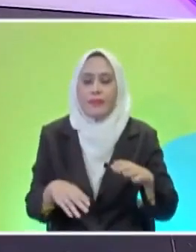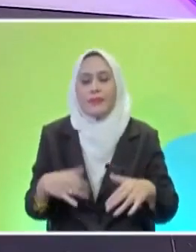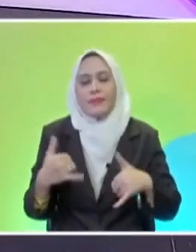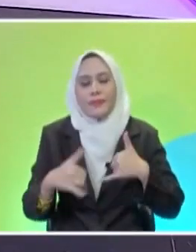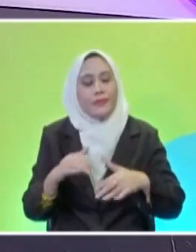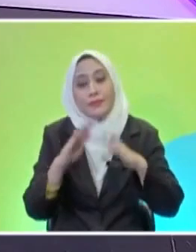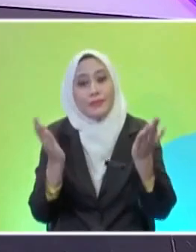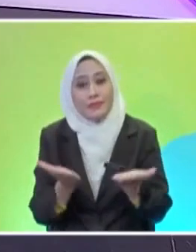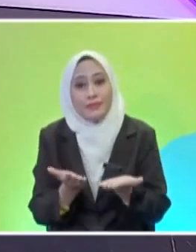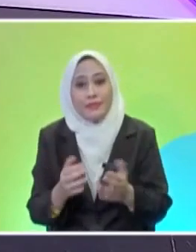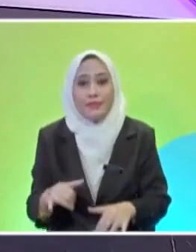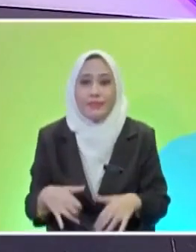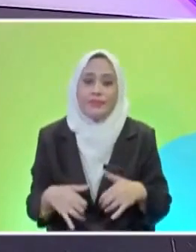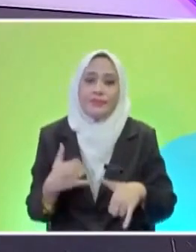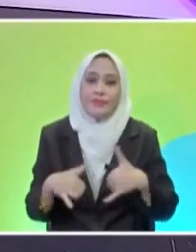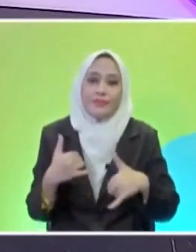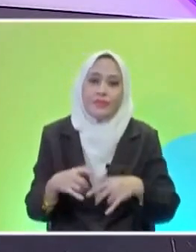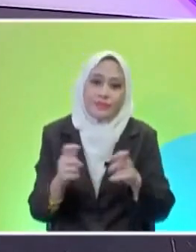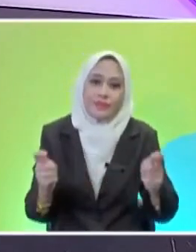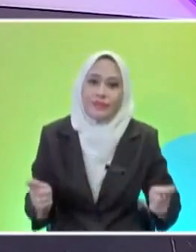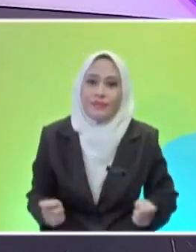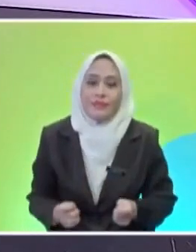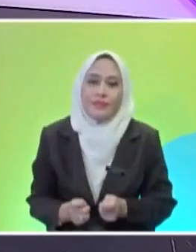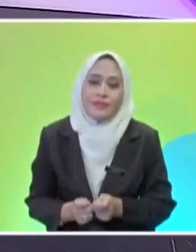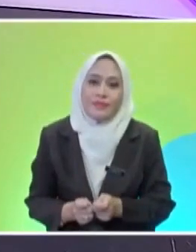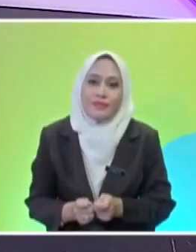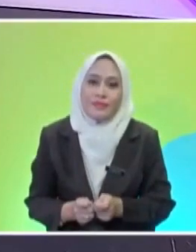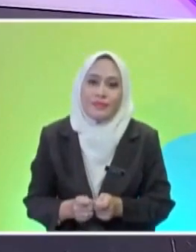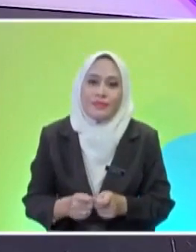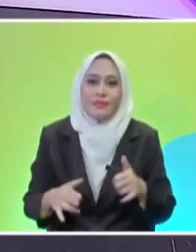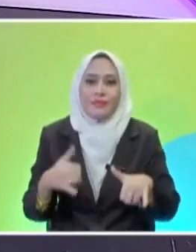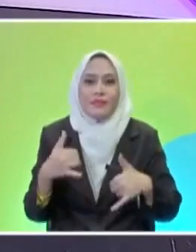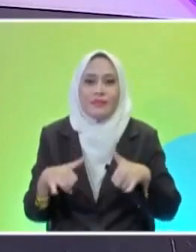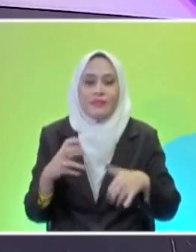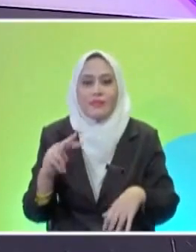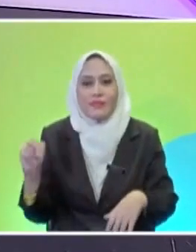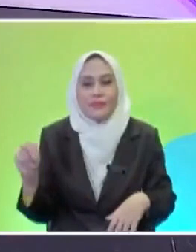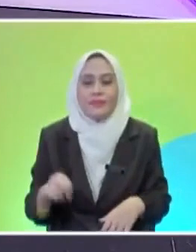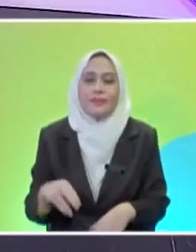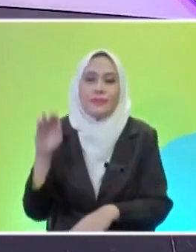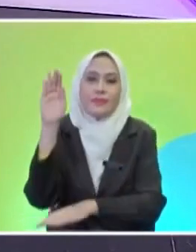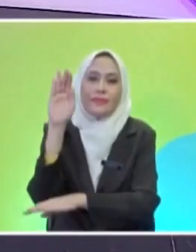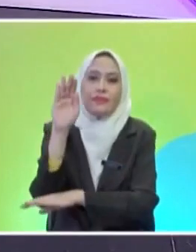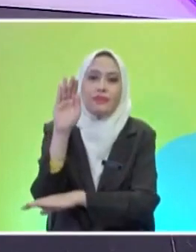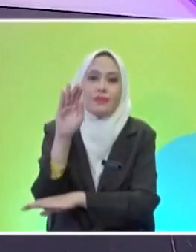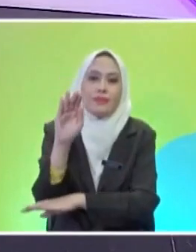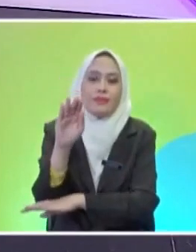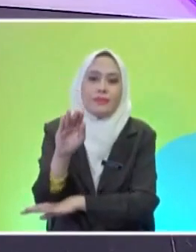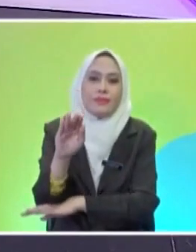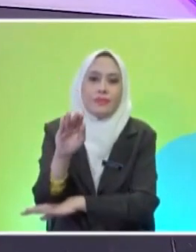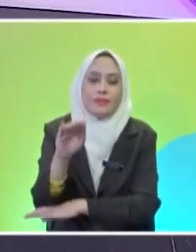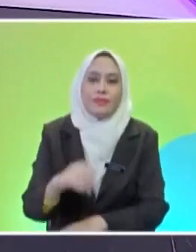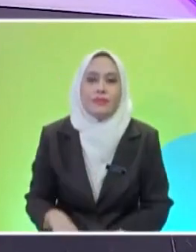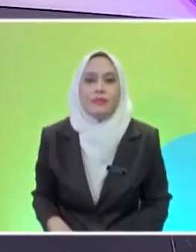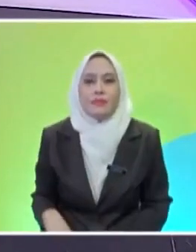bola, main di taman permainan. Waktu petang. Malam pula. Malam